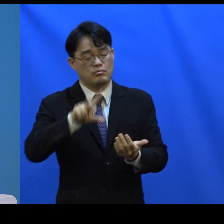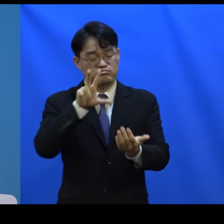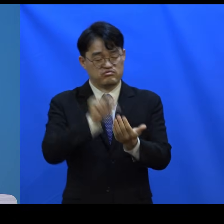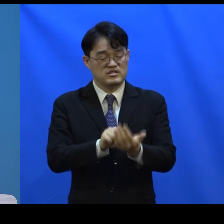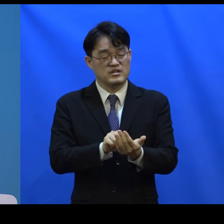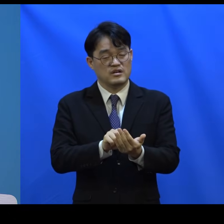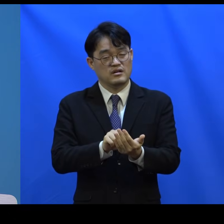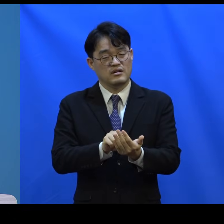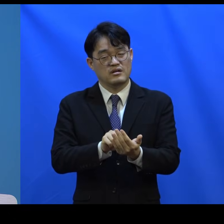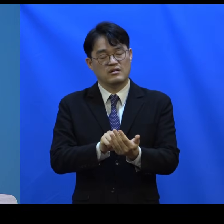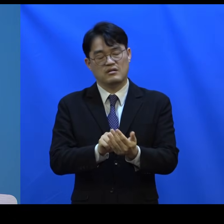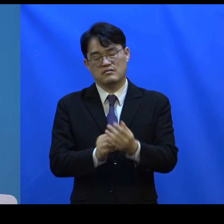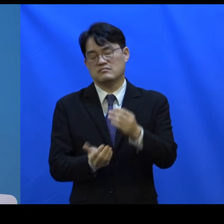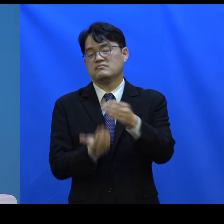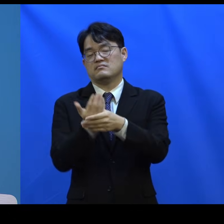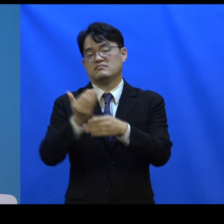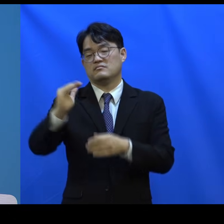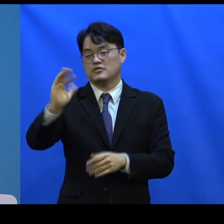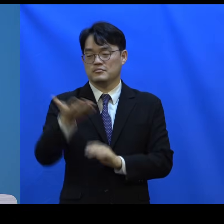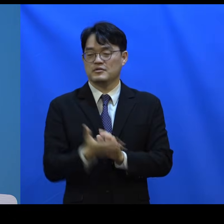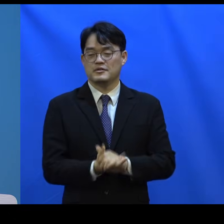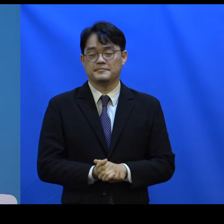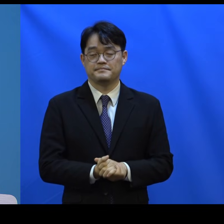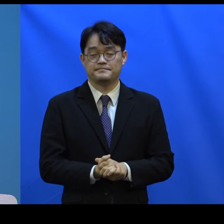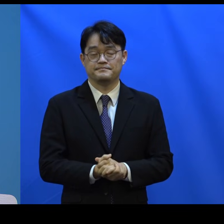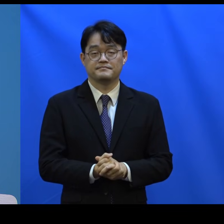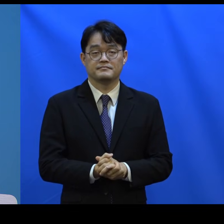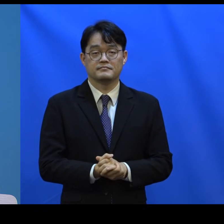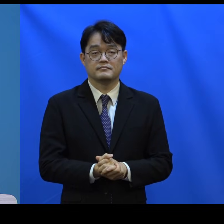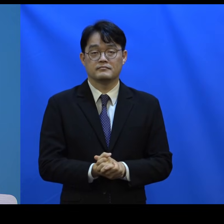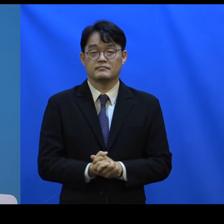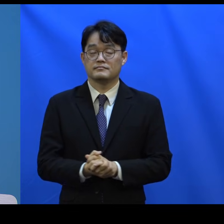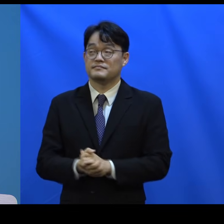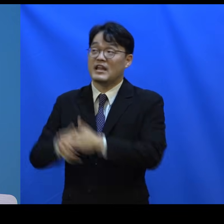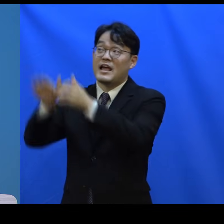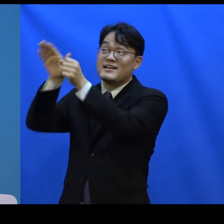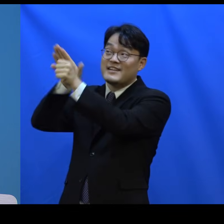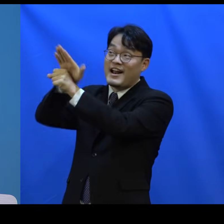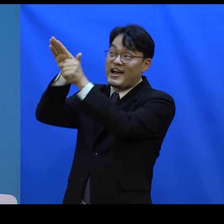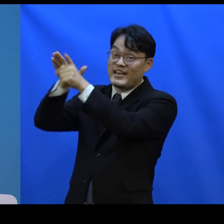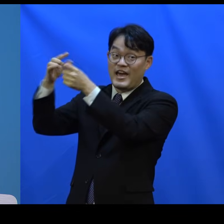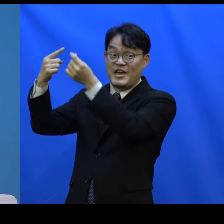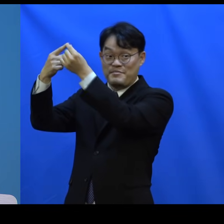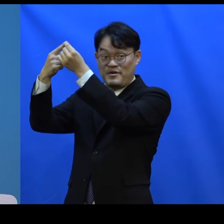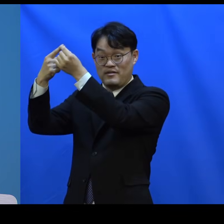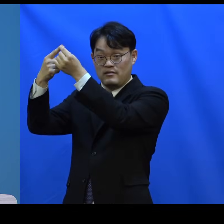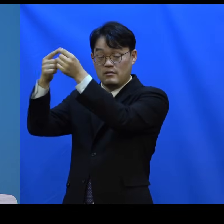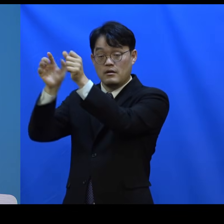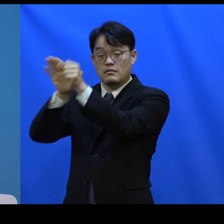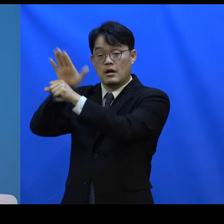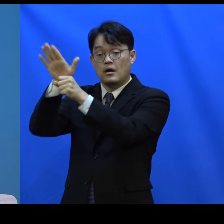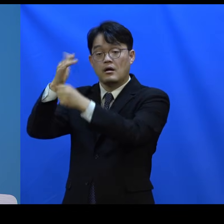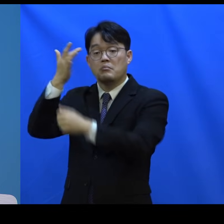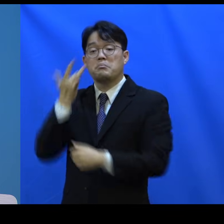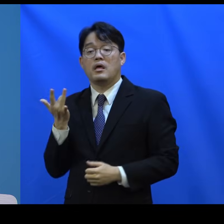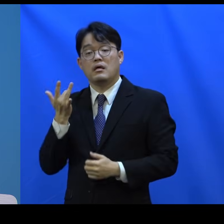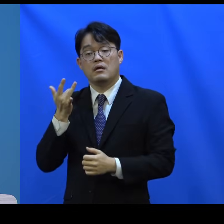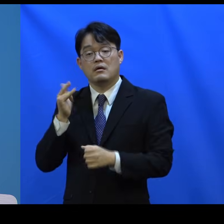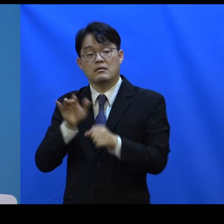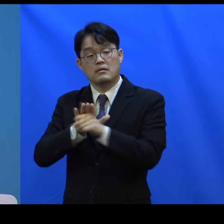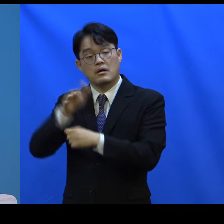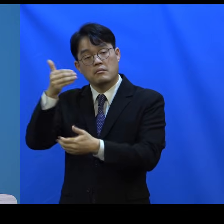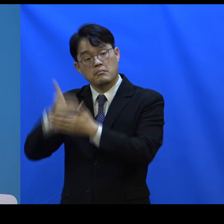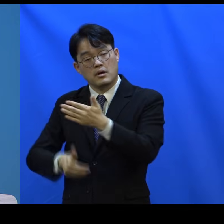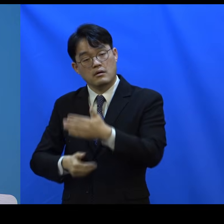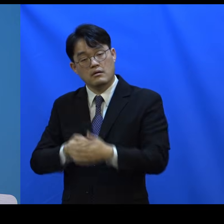겁니다. 이게 안 되는 거죠. 답이 안 돼요. 사랑인데 사랑을 제껴놓고 우리가 다른 거를 아무리 해도 이 답이 안 나오는